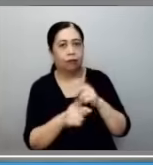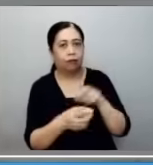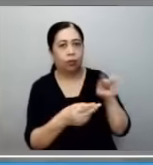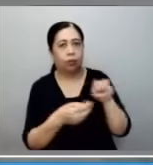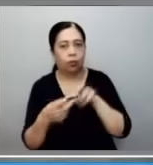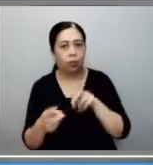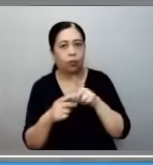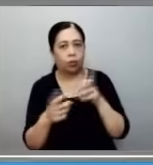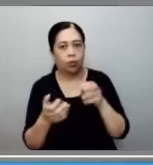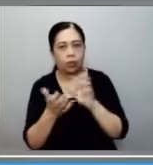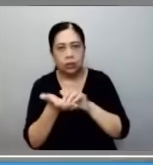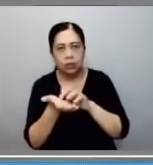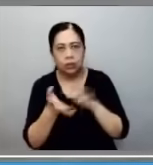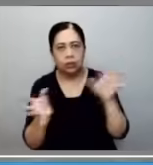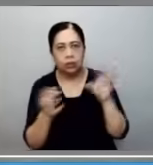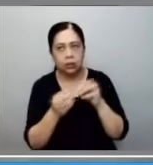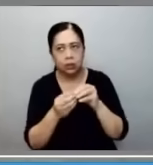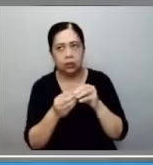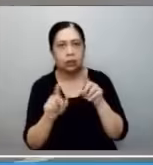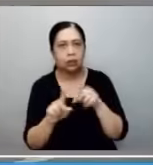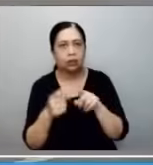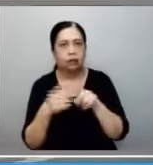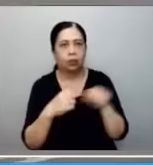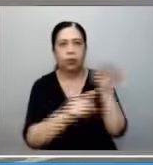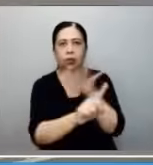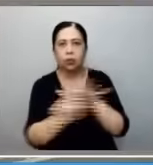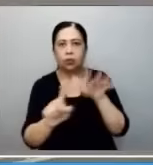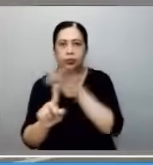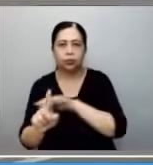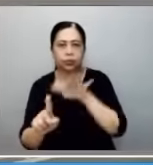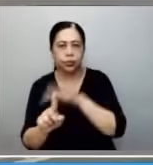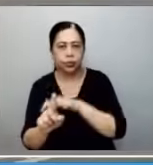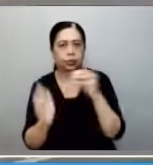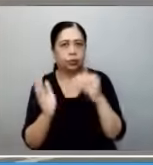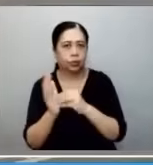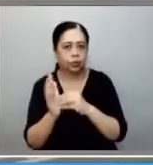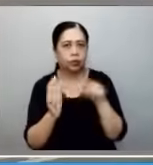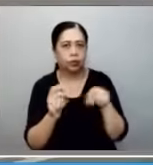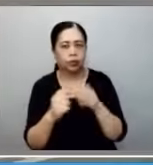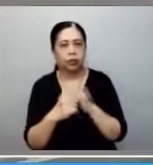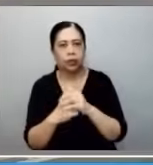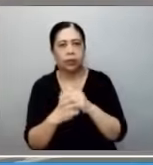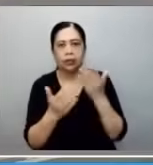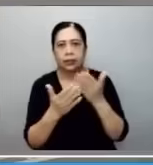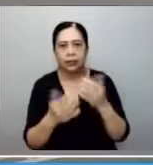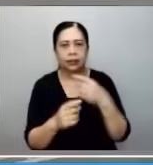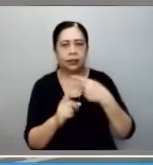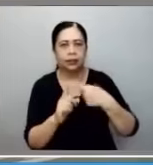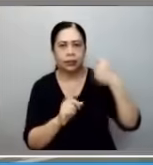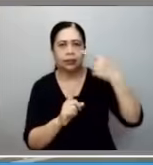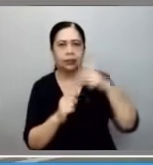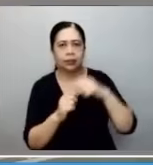sa kinalculate natin, base din sa naobserbahan natin o naisala na ating mga instrumento na temperature, yung dry